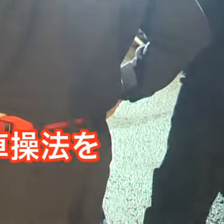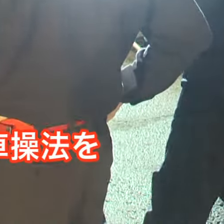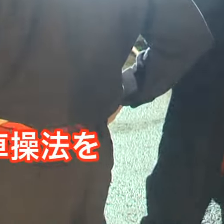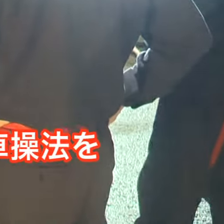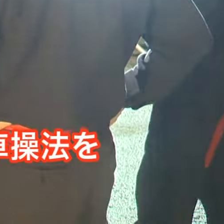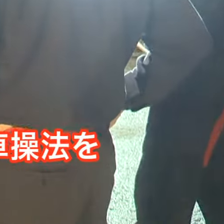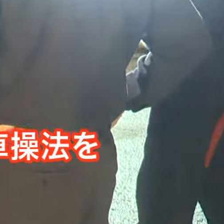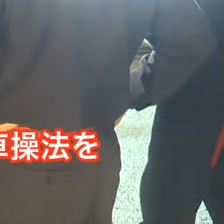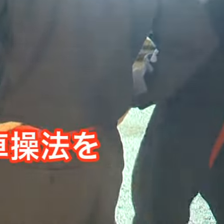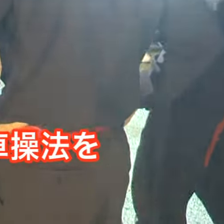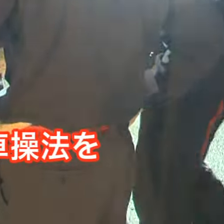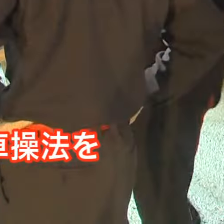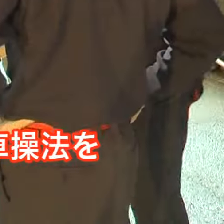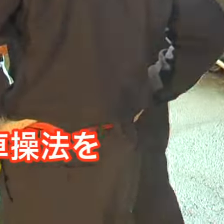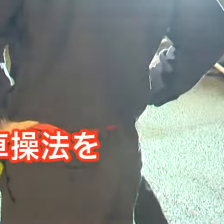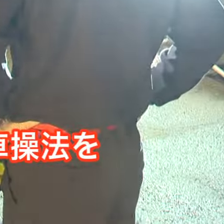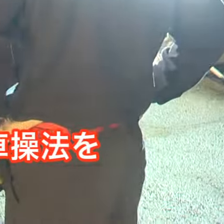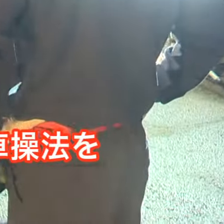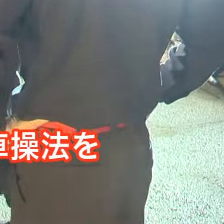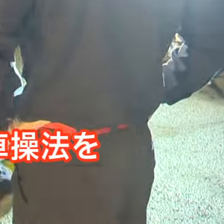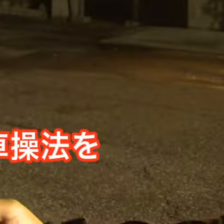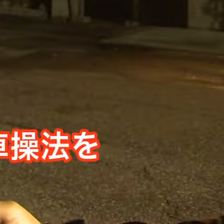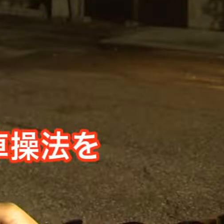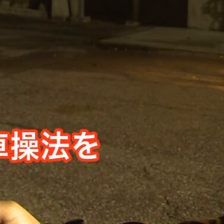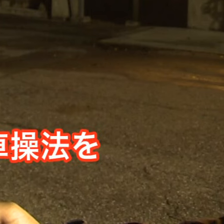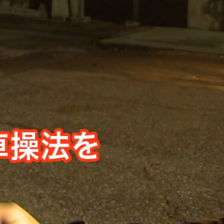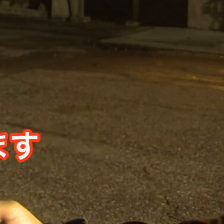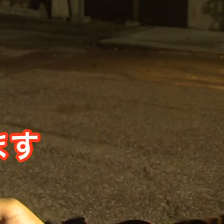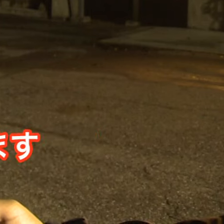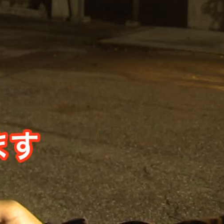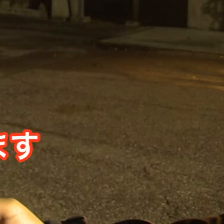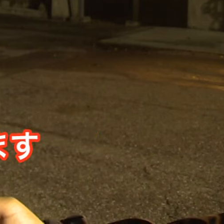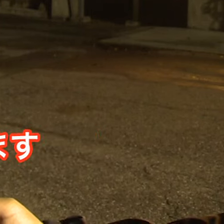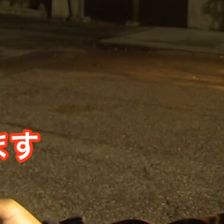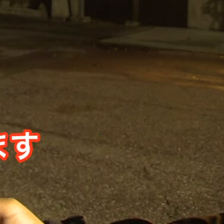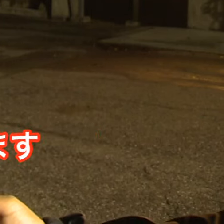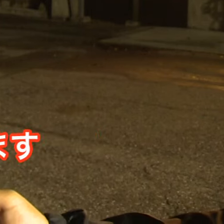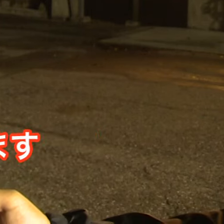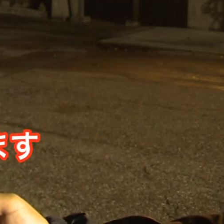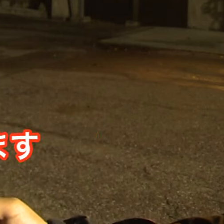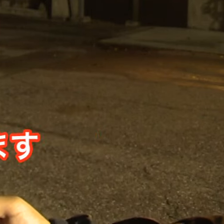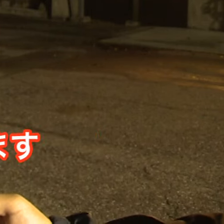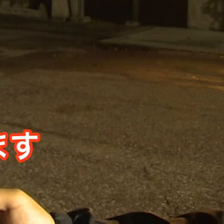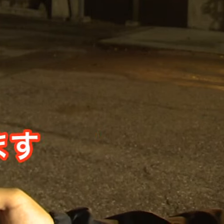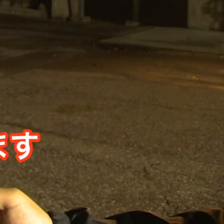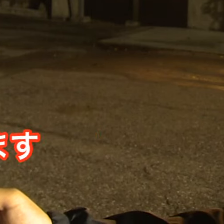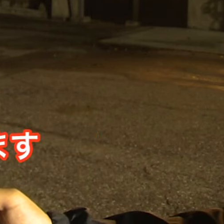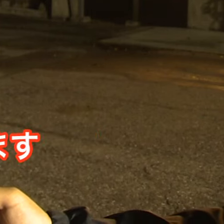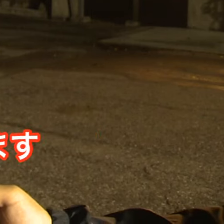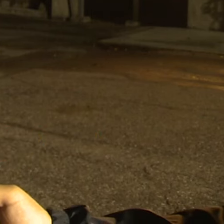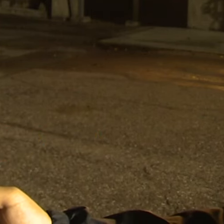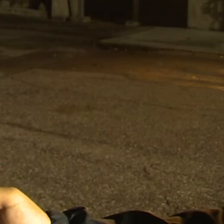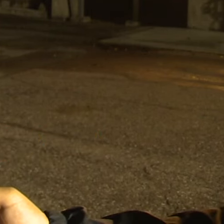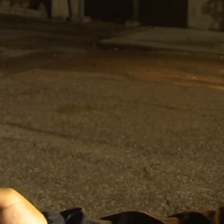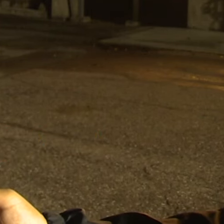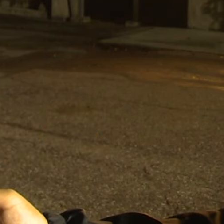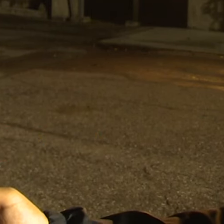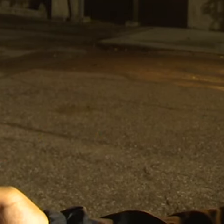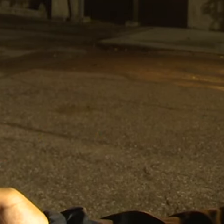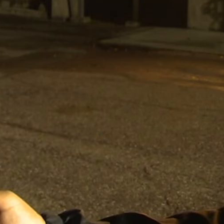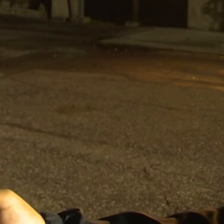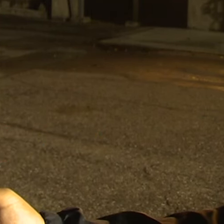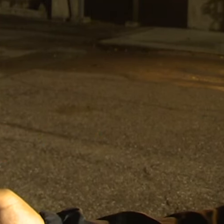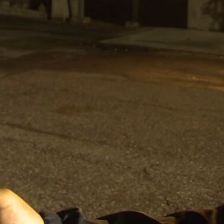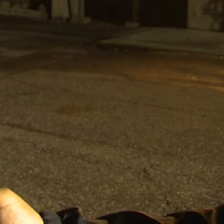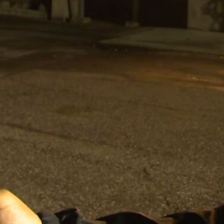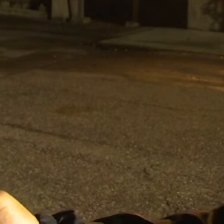操法を実施しているという心意気がとてもありがたく思っております。またこういった地域防災の